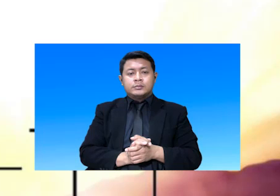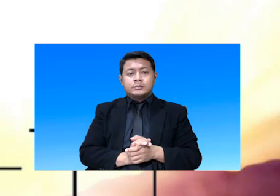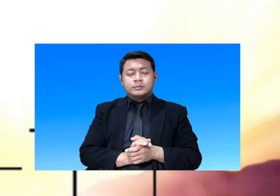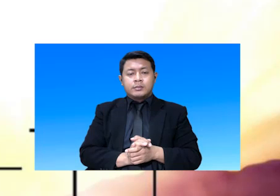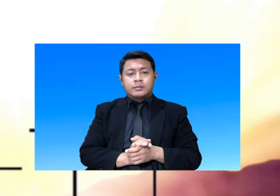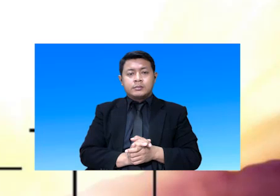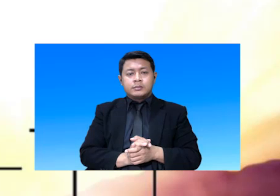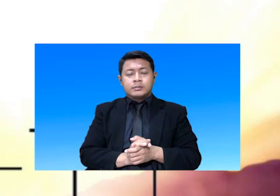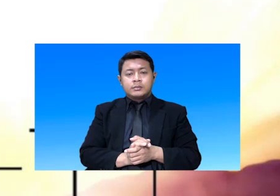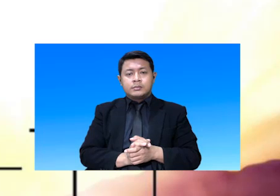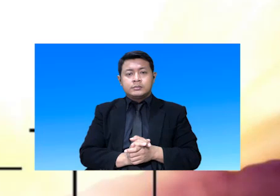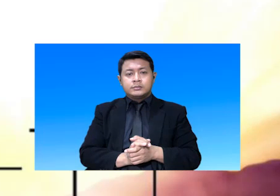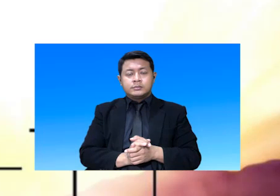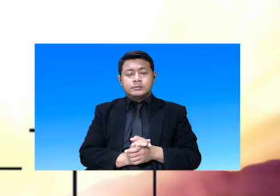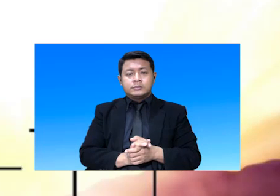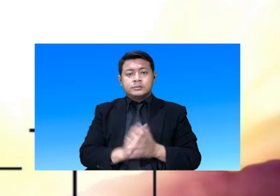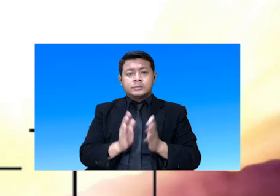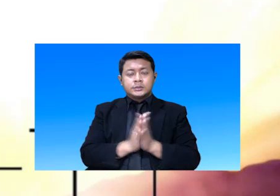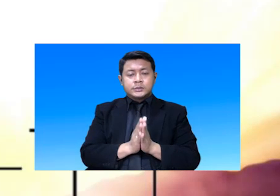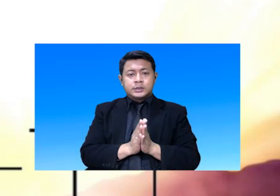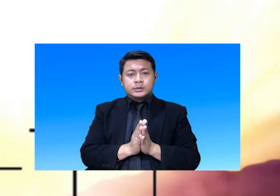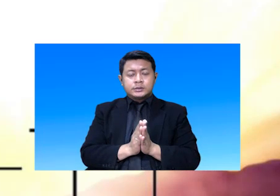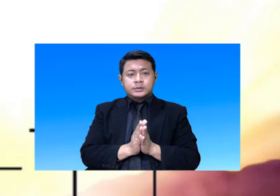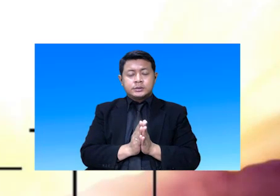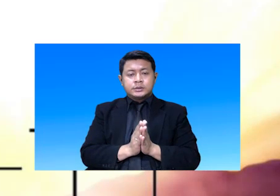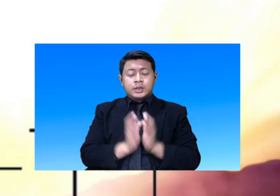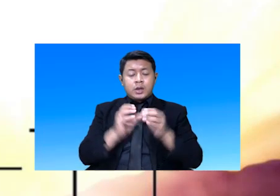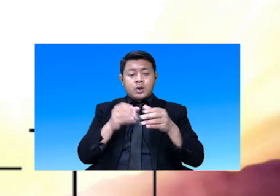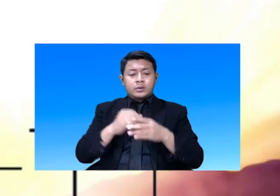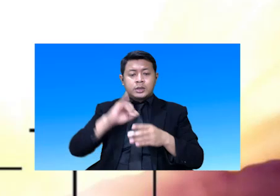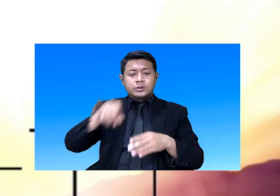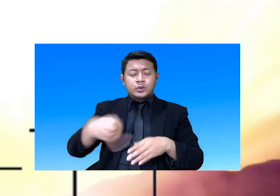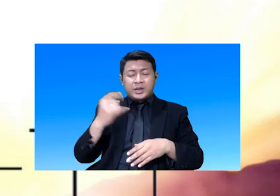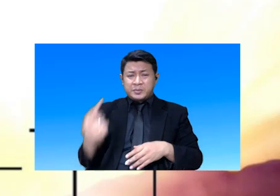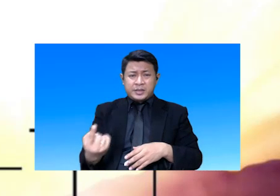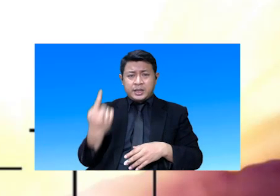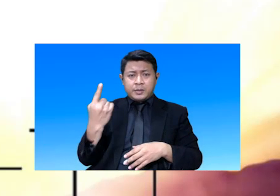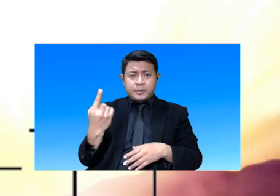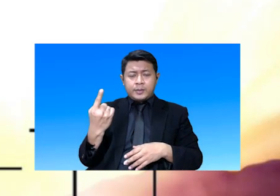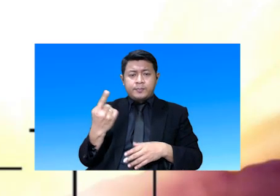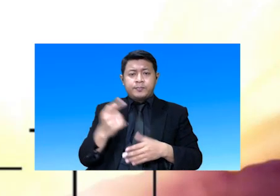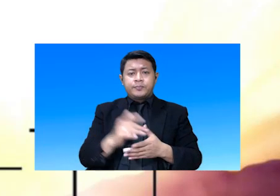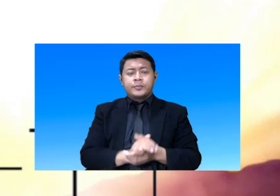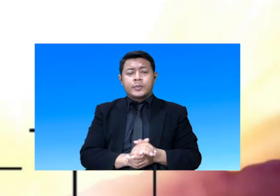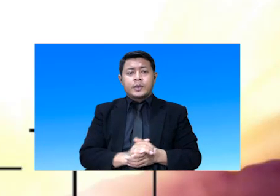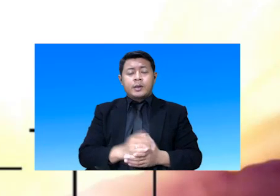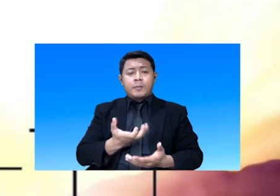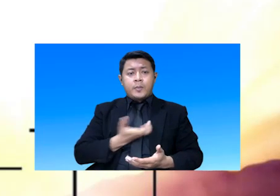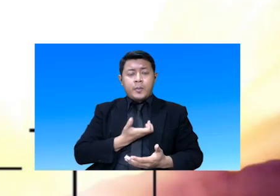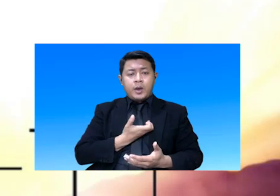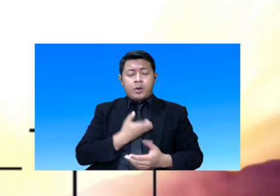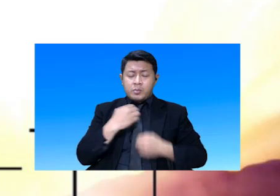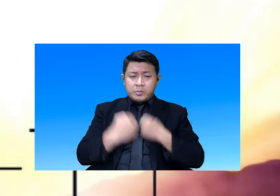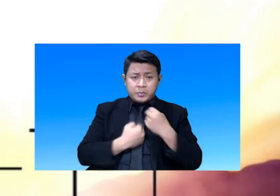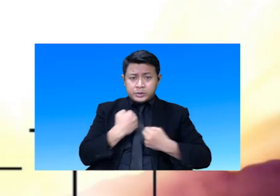perintis bangsa, warisan para perintis gereja. Dan kalau komunitas Jumat